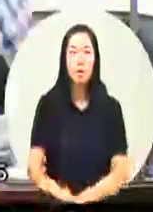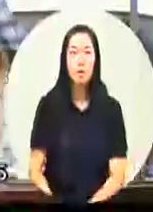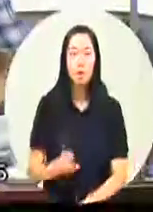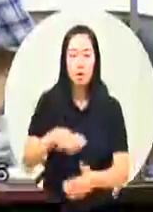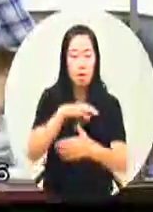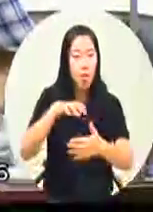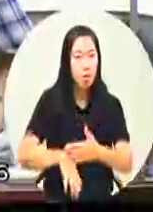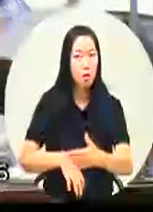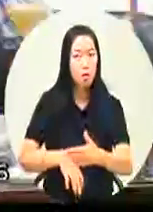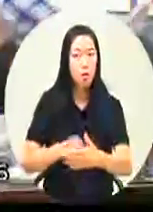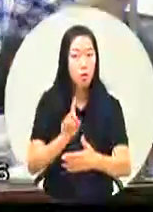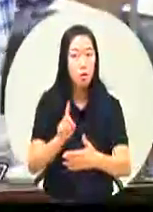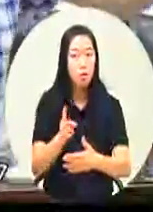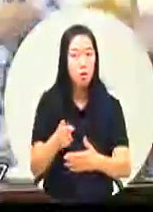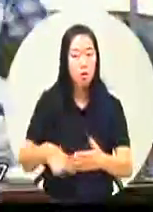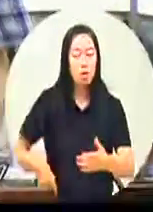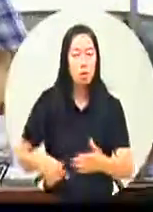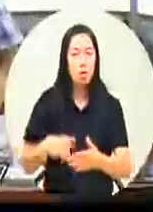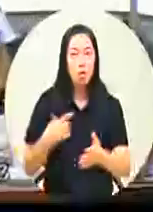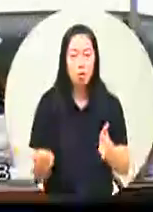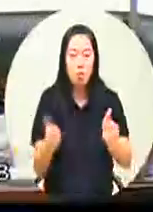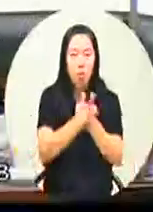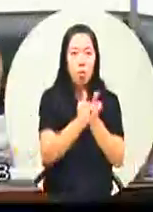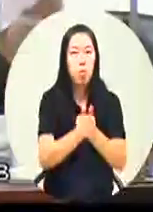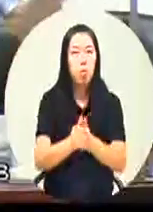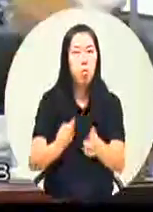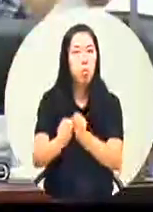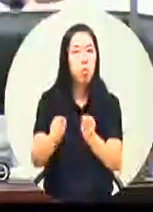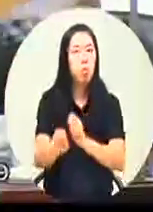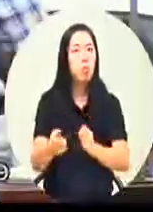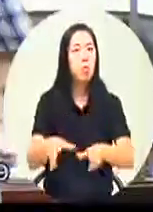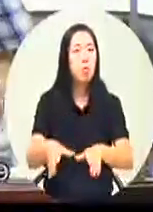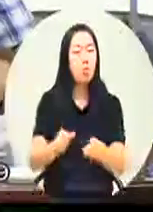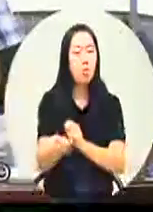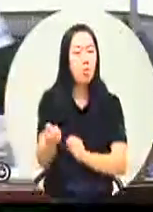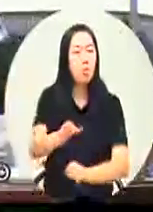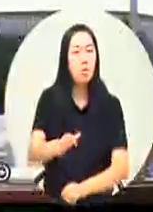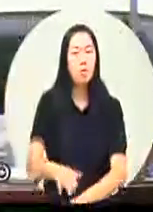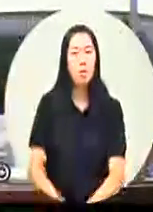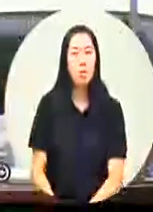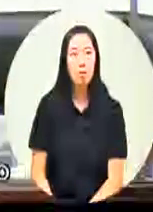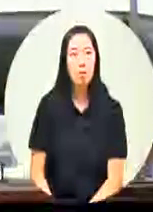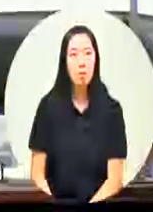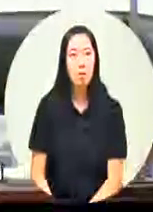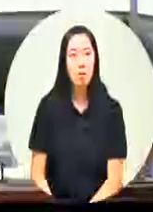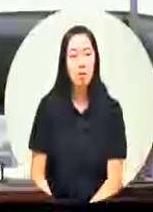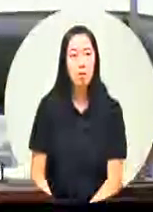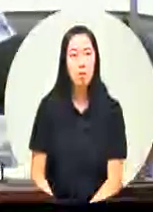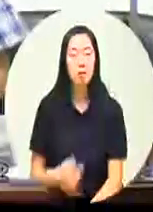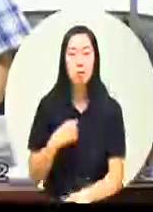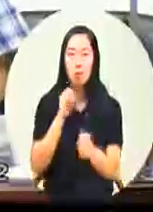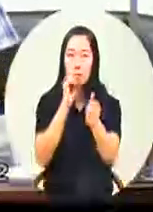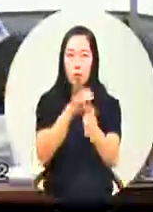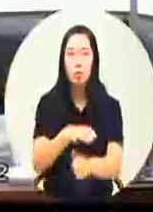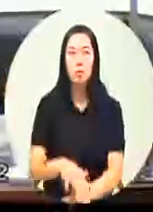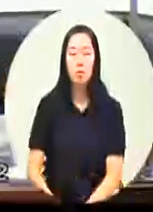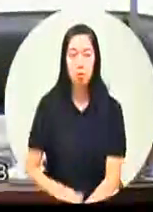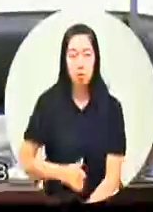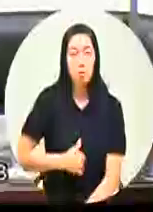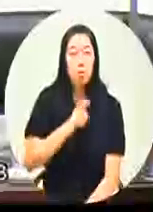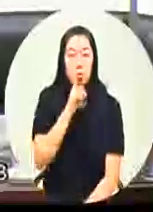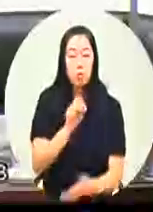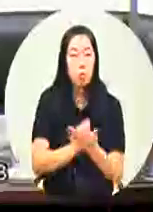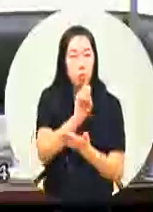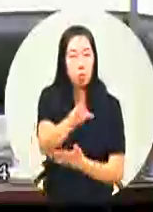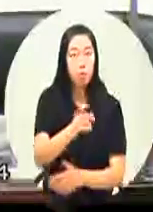免费呢，你4成4营运呢？无聊一个安尼啊呐，我聊伊啊喏，我报死的都比较保守的，我不是